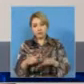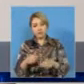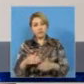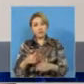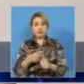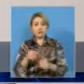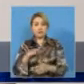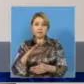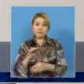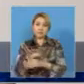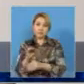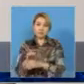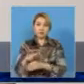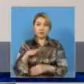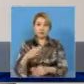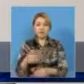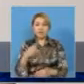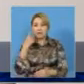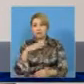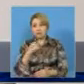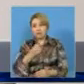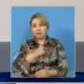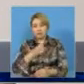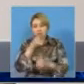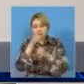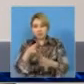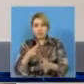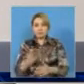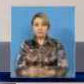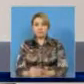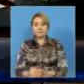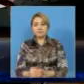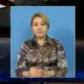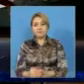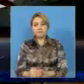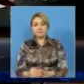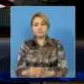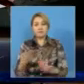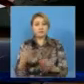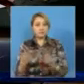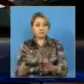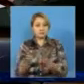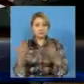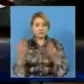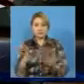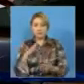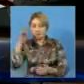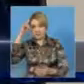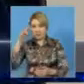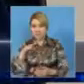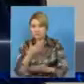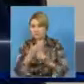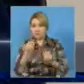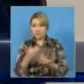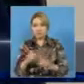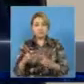были реабилитированы, но доступ к их данным, к сожалению, мы не имеем по сей день. Стоит отметить, что сейчас в Казахстане нет